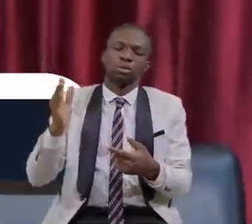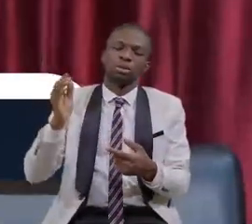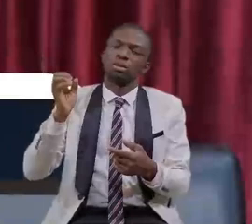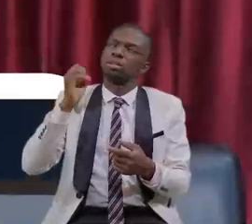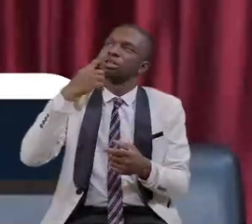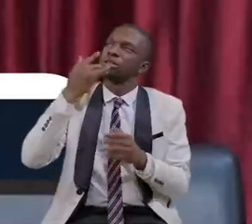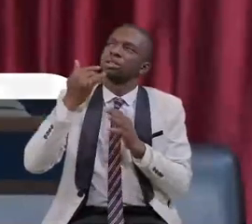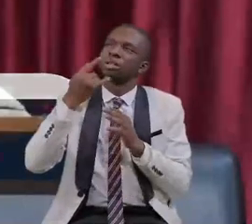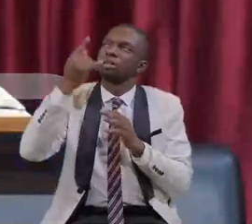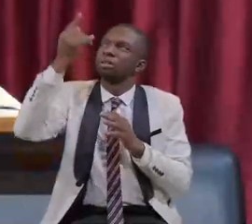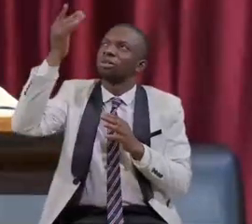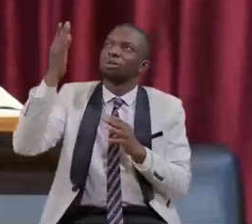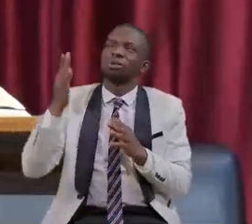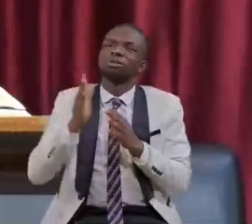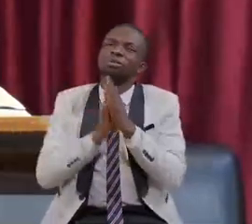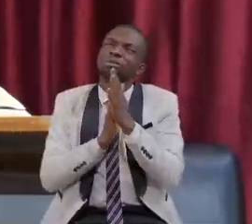pardonne-moi mes péchés.